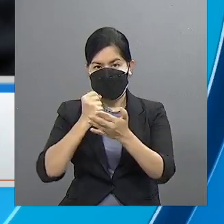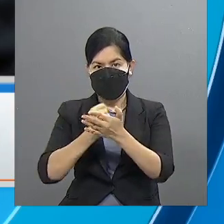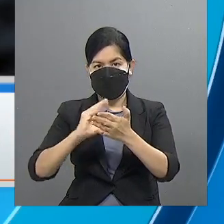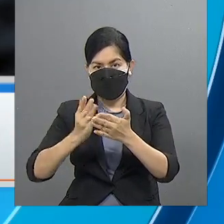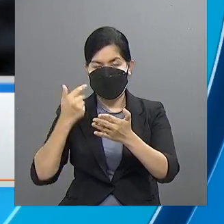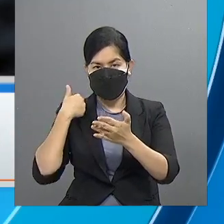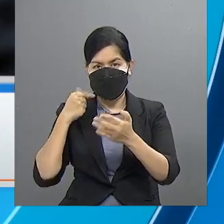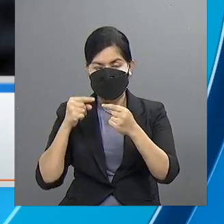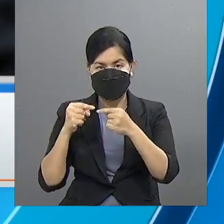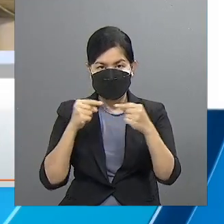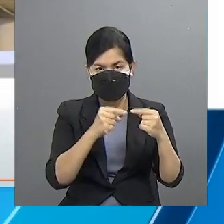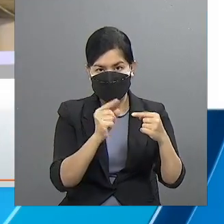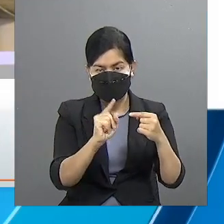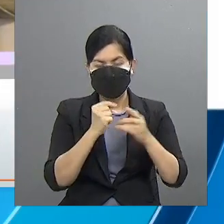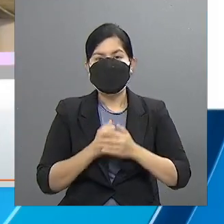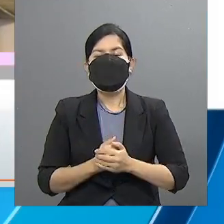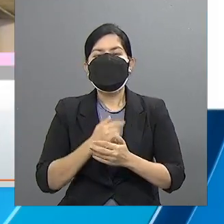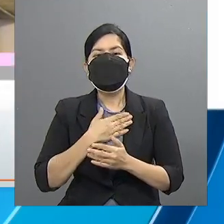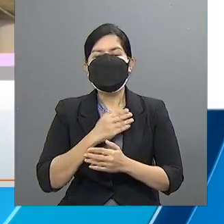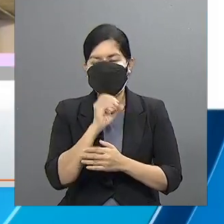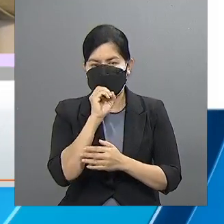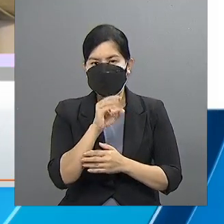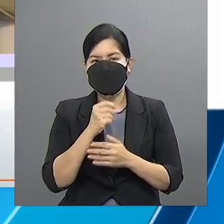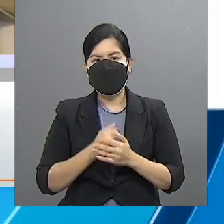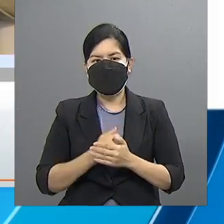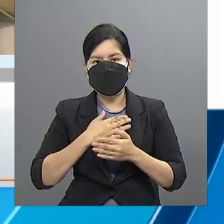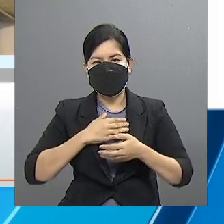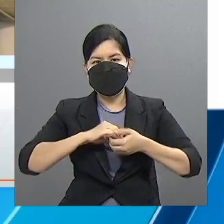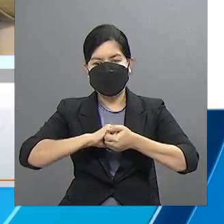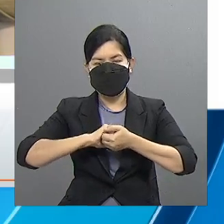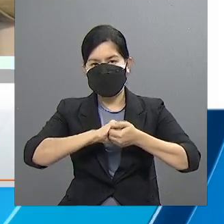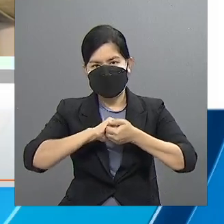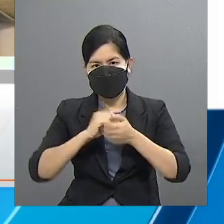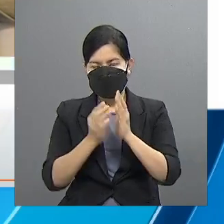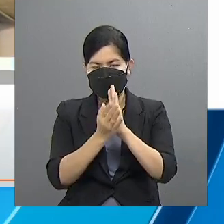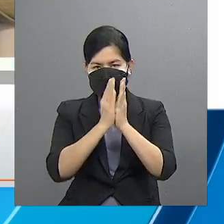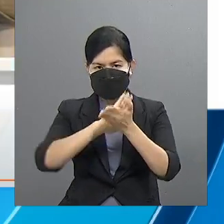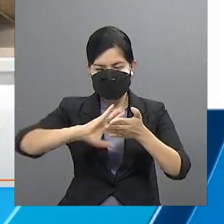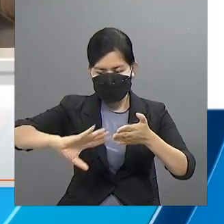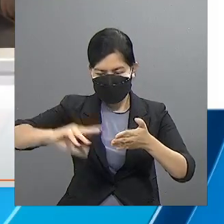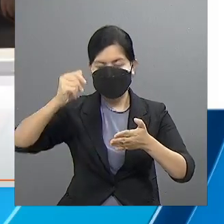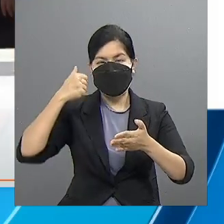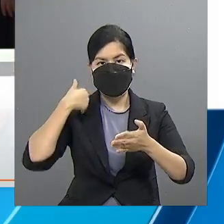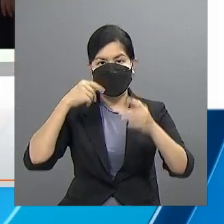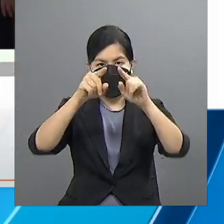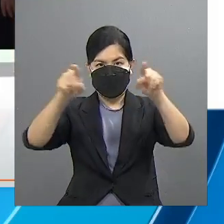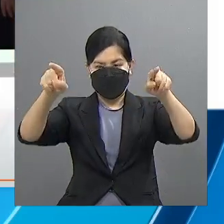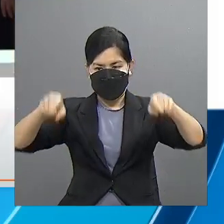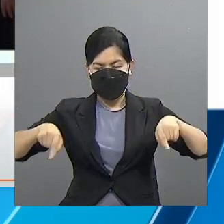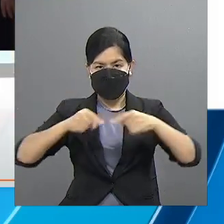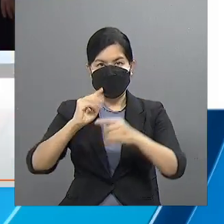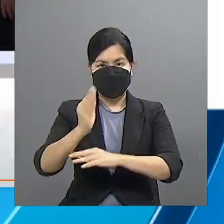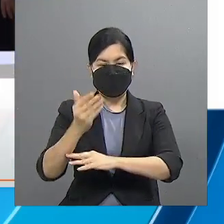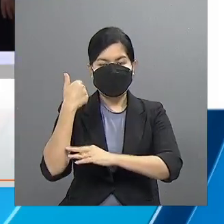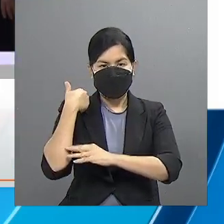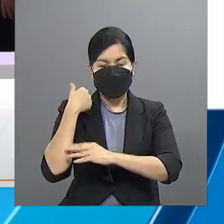อย่างที่เรียนนะครับก็คือเราร่วมพัฒนาขึ้นมานะครับเป็น certification ใช่ครับแล้วก็ตอนนี้เรากำลังที่จะโ